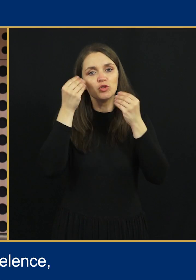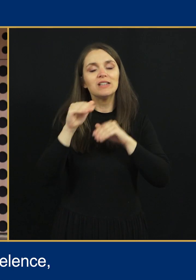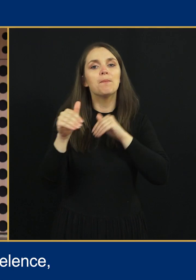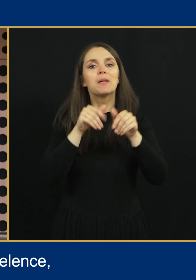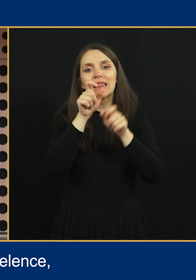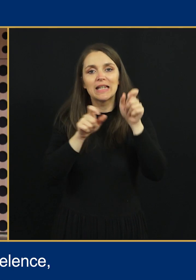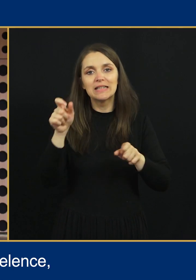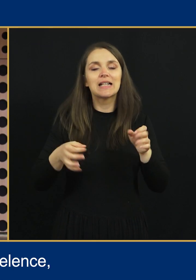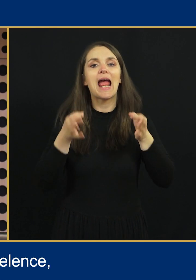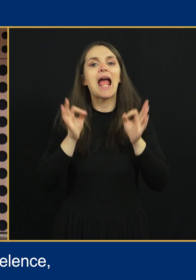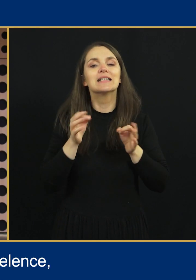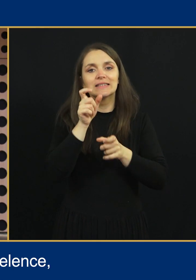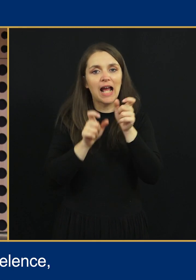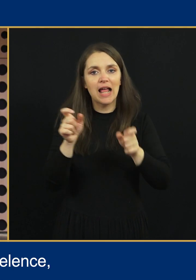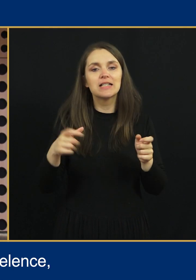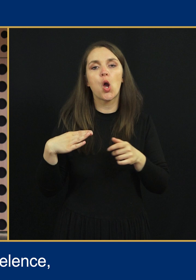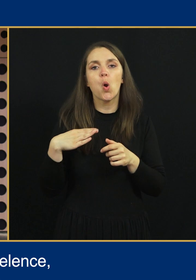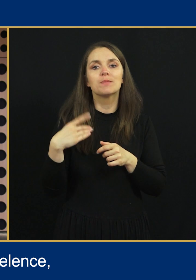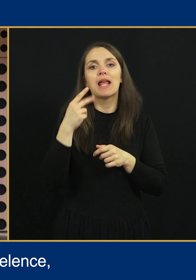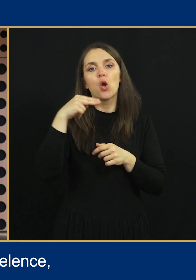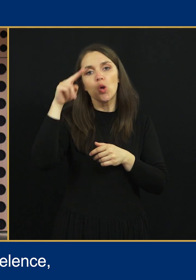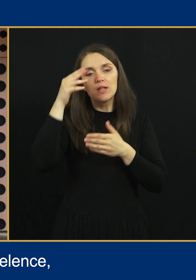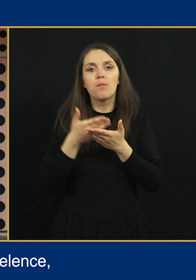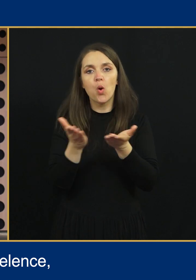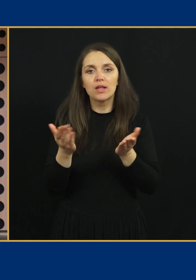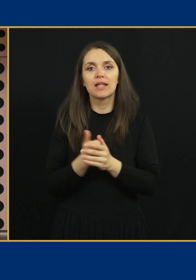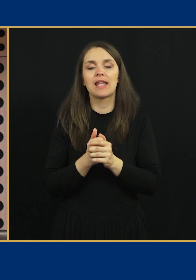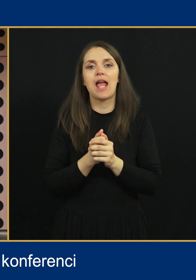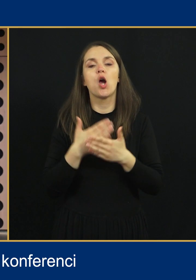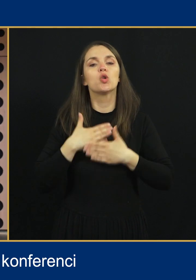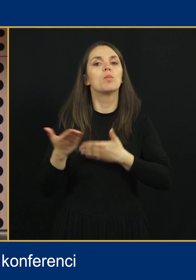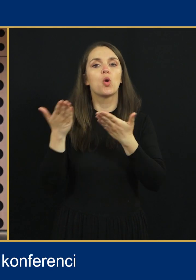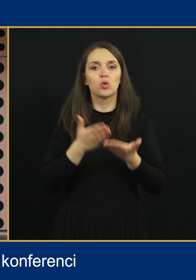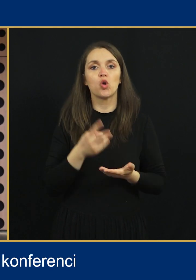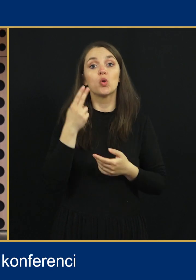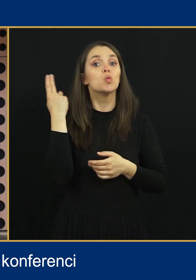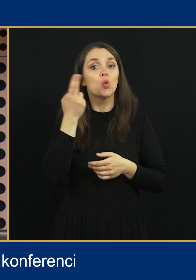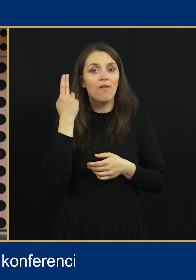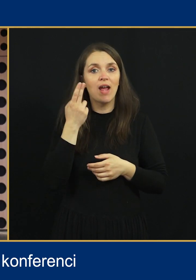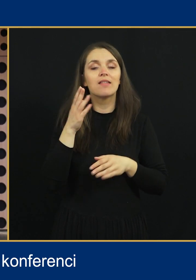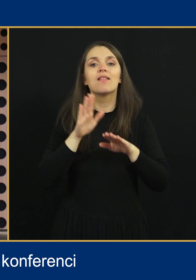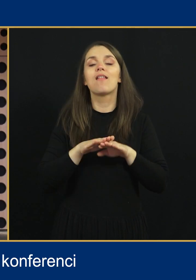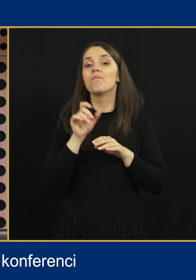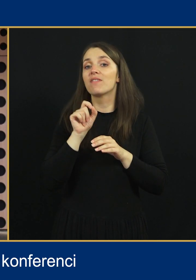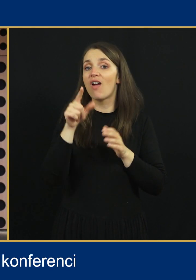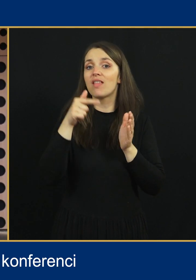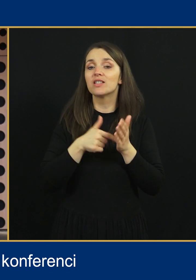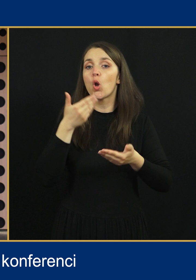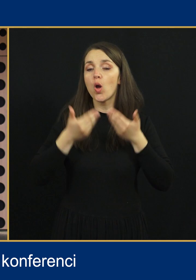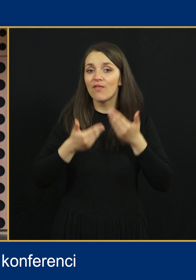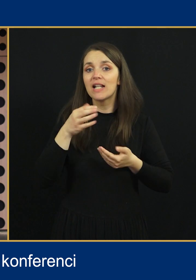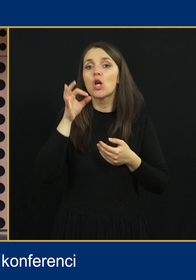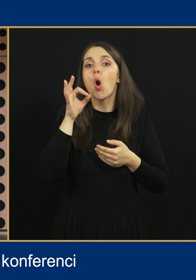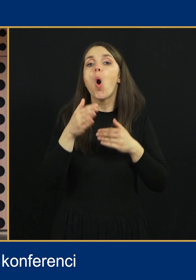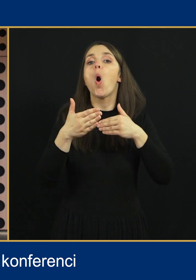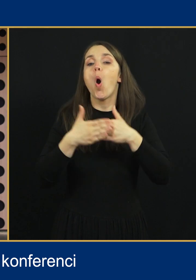Spoštovani ministri, ekscelence, gospe in gospodje, dobrodošli v Sloveniji na 12.